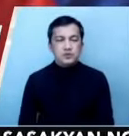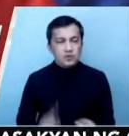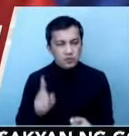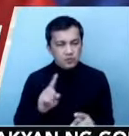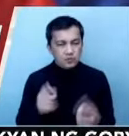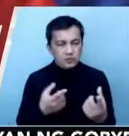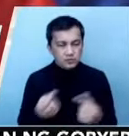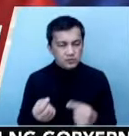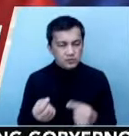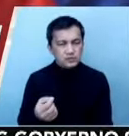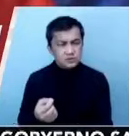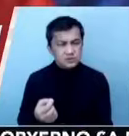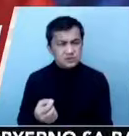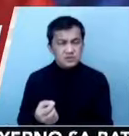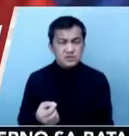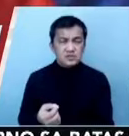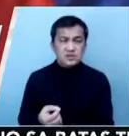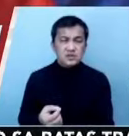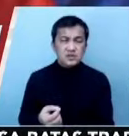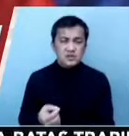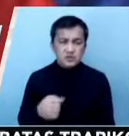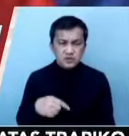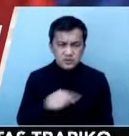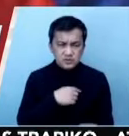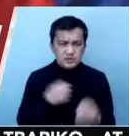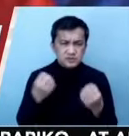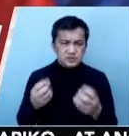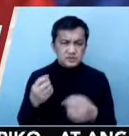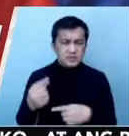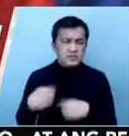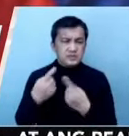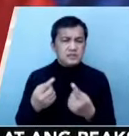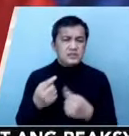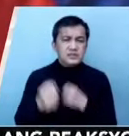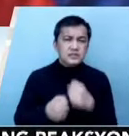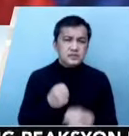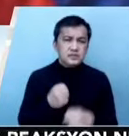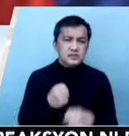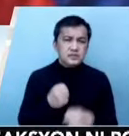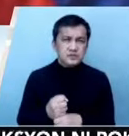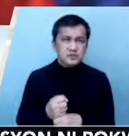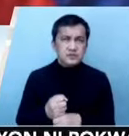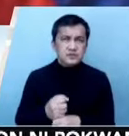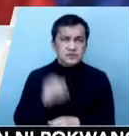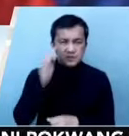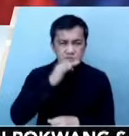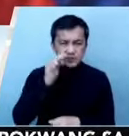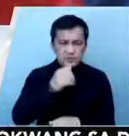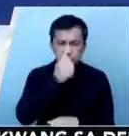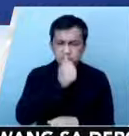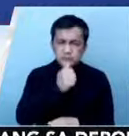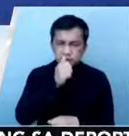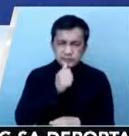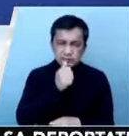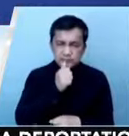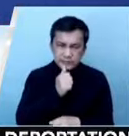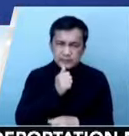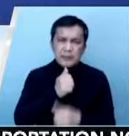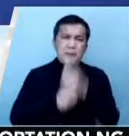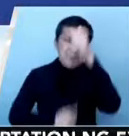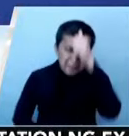that direction. You know, for so many years, the Filipino patience has been stretched to the limit. We've been